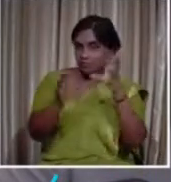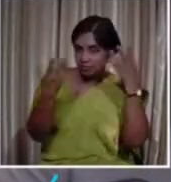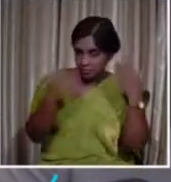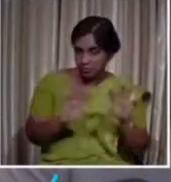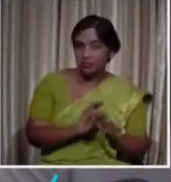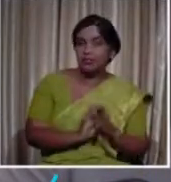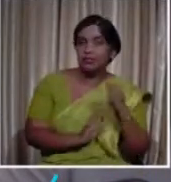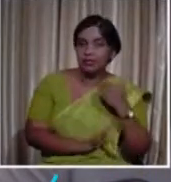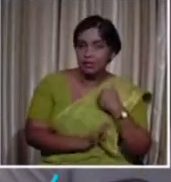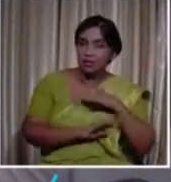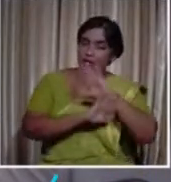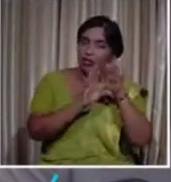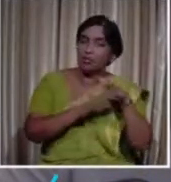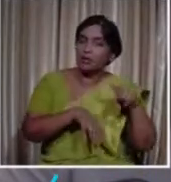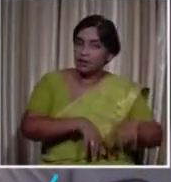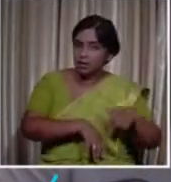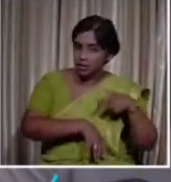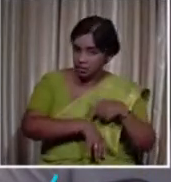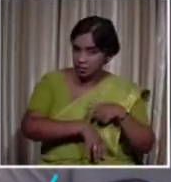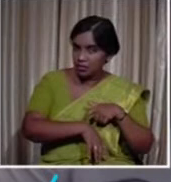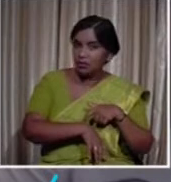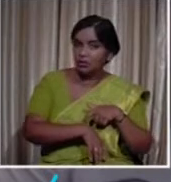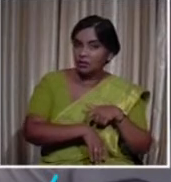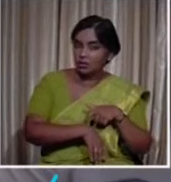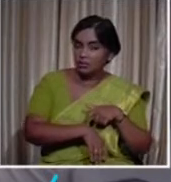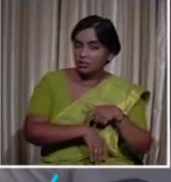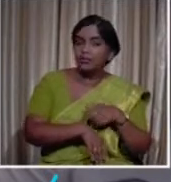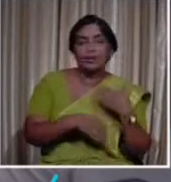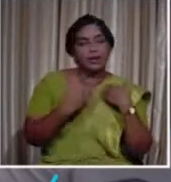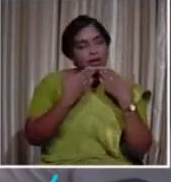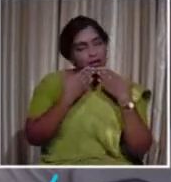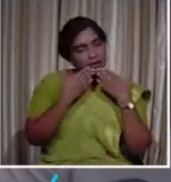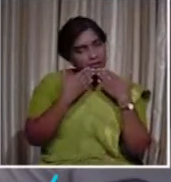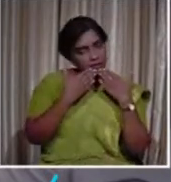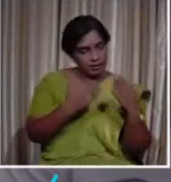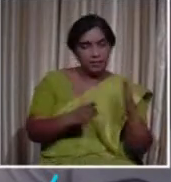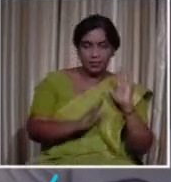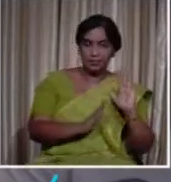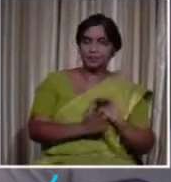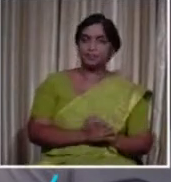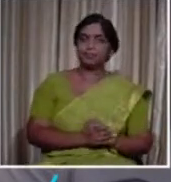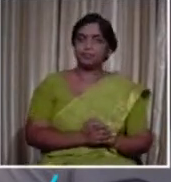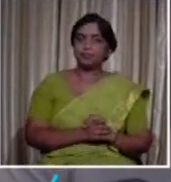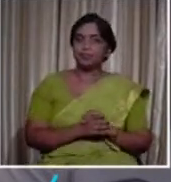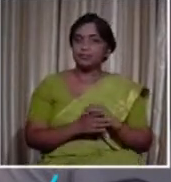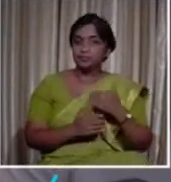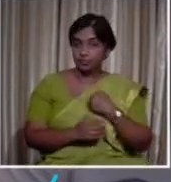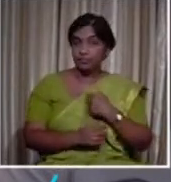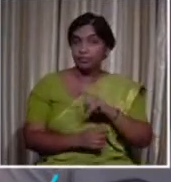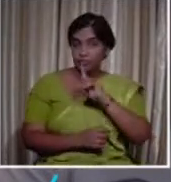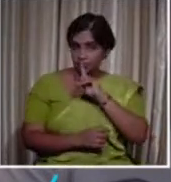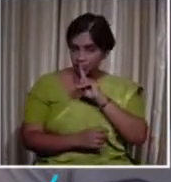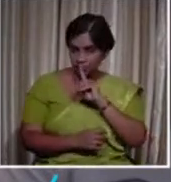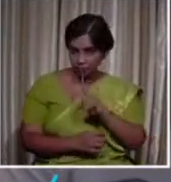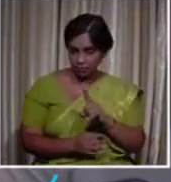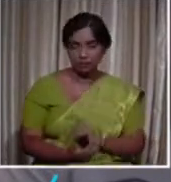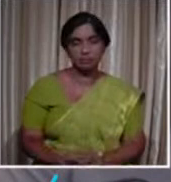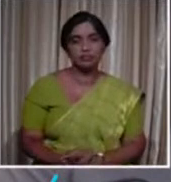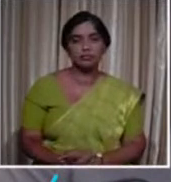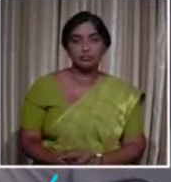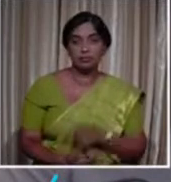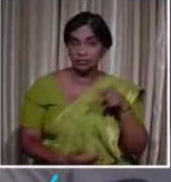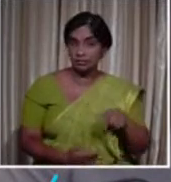තිබුණා. මම ඒ අයටත් මේ වෙලාවේ ස්තුතිවන්ත වෙනවා. එවගේම මම මතක් කරන්න ඕනේ